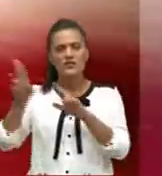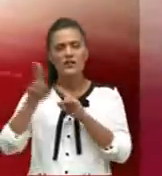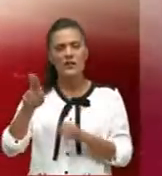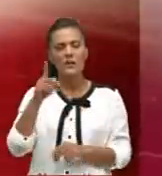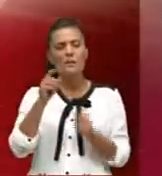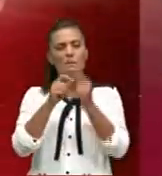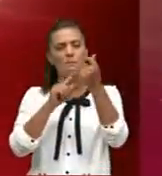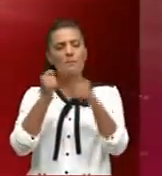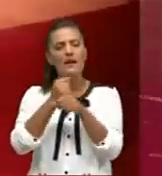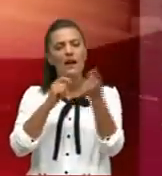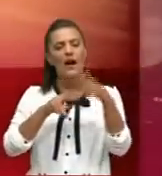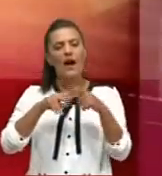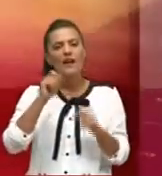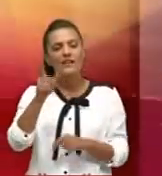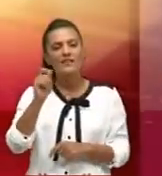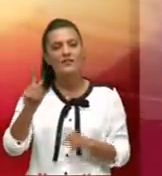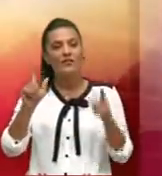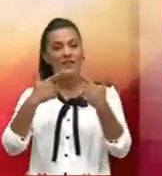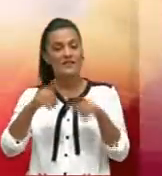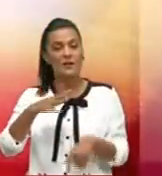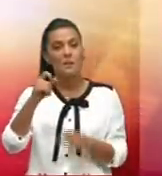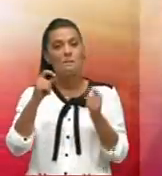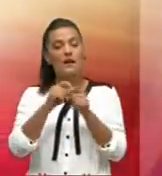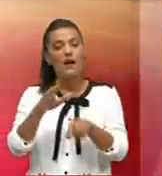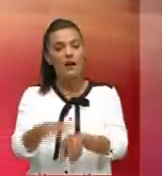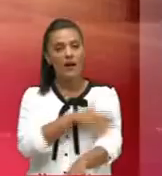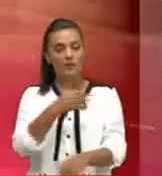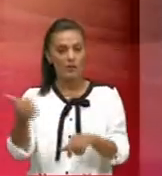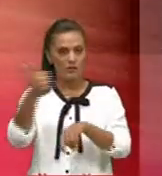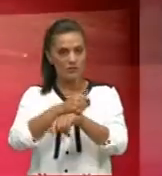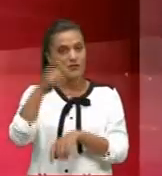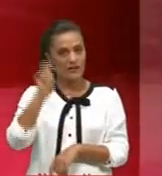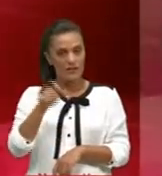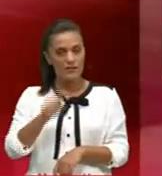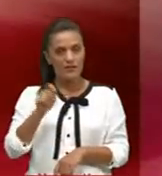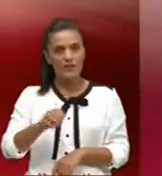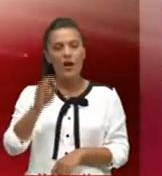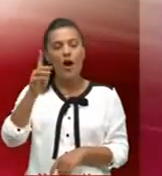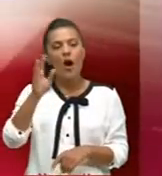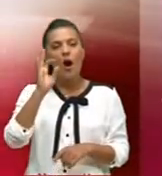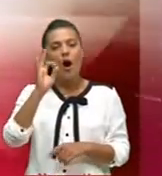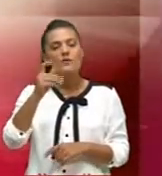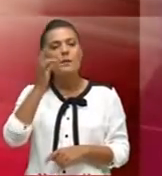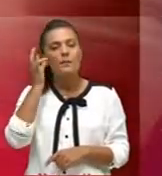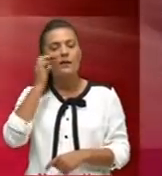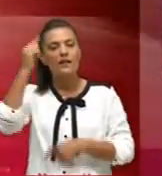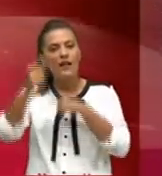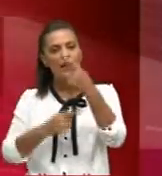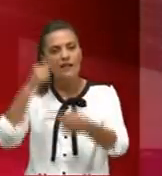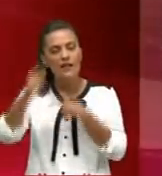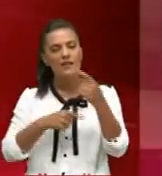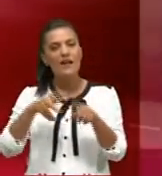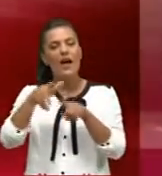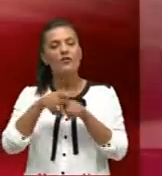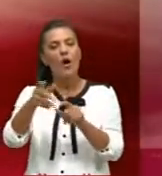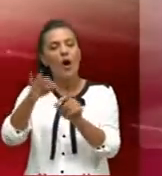Çanakkale'nin Biga ilçesinde düzenlenen bir festival. Biga Kaymakamlığı öncülüğünde gerçekleştirilen Osman Bey Geleneksel Atlı Okçuluk